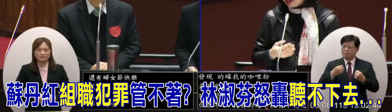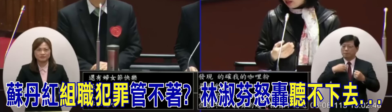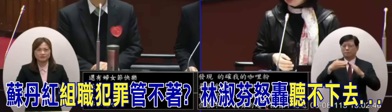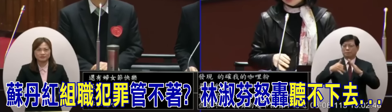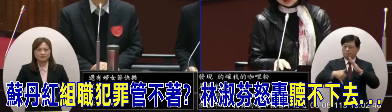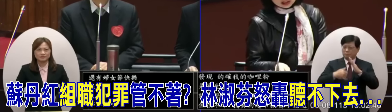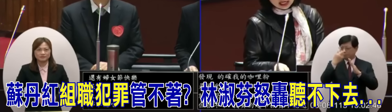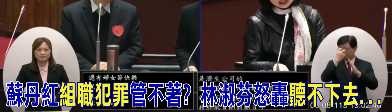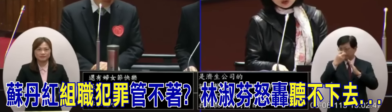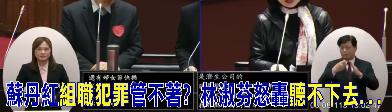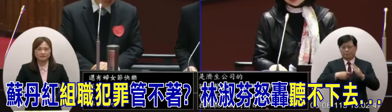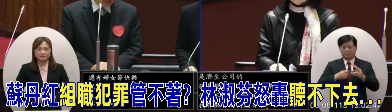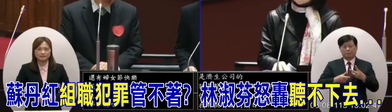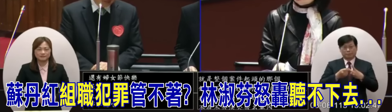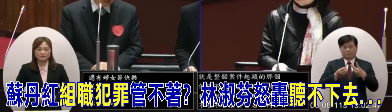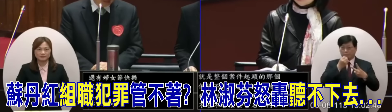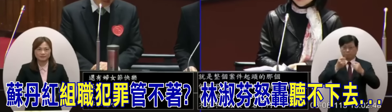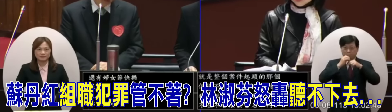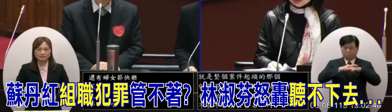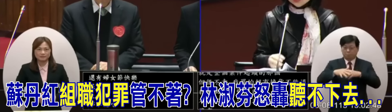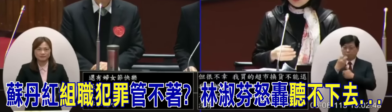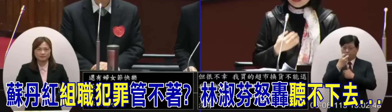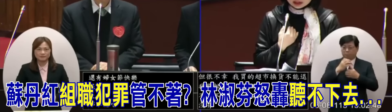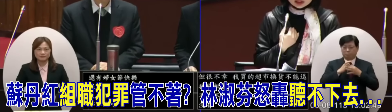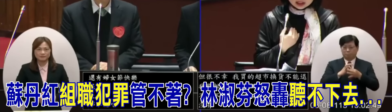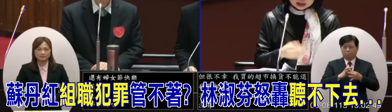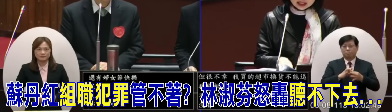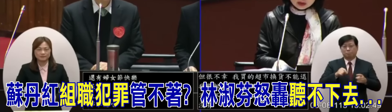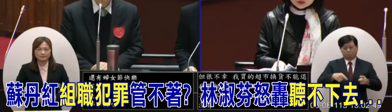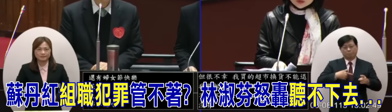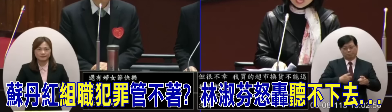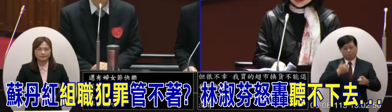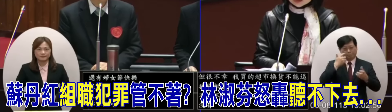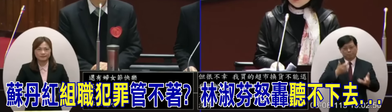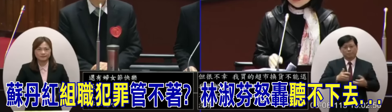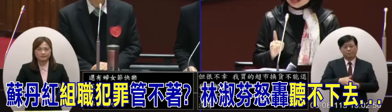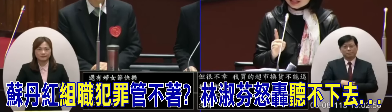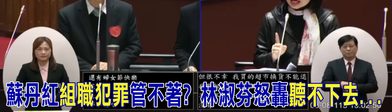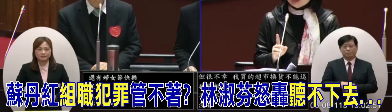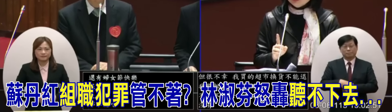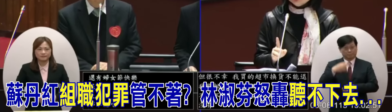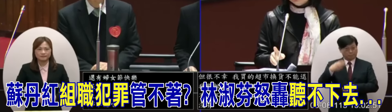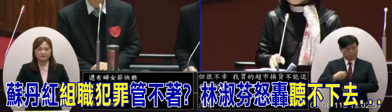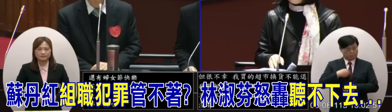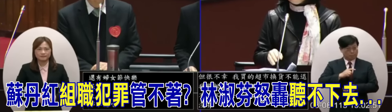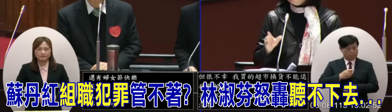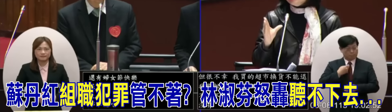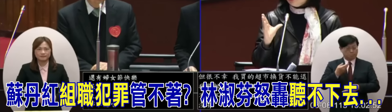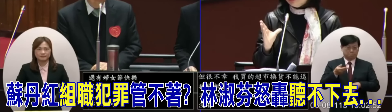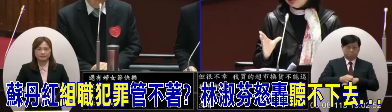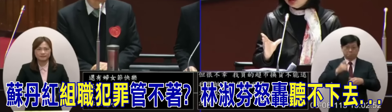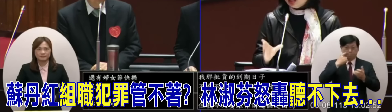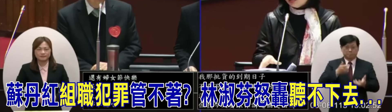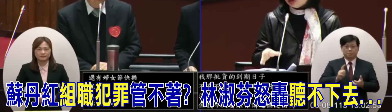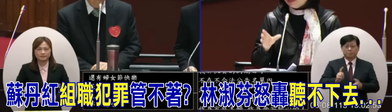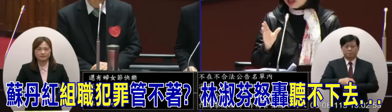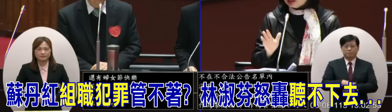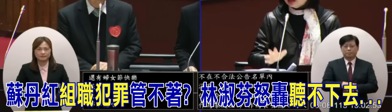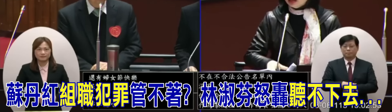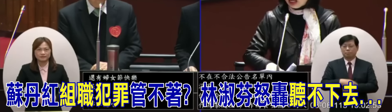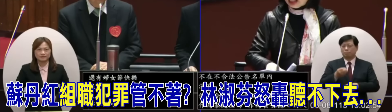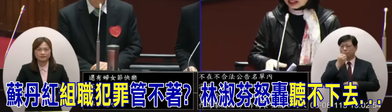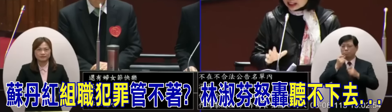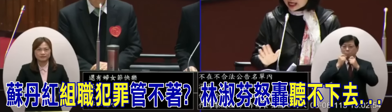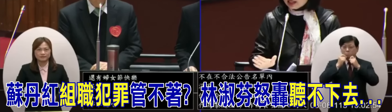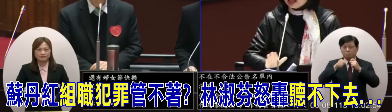妇，作为一个食安的关心的人哈，其实我们真的很在乎。可是我们更在乎说，因为我们知道食